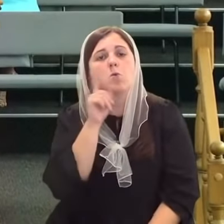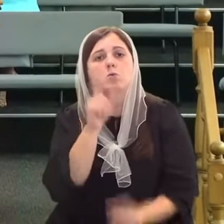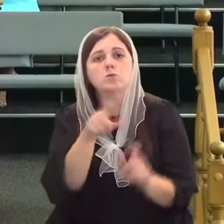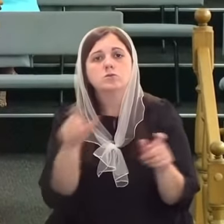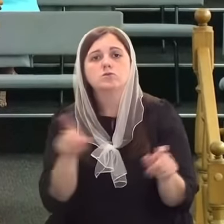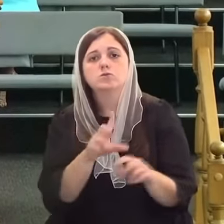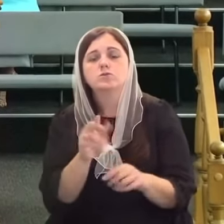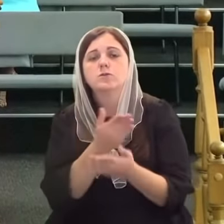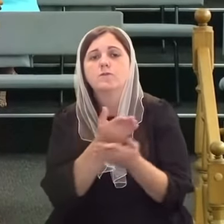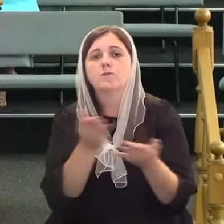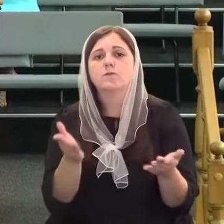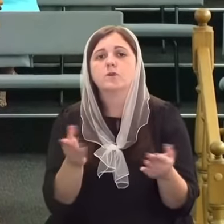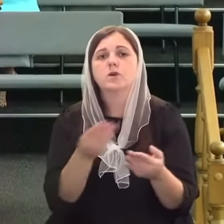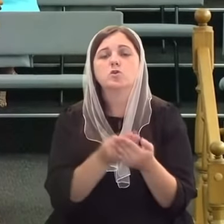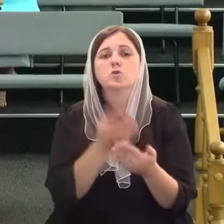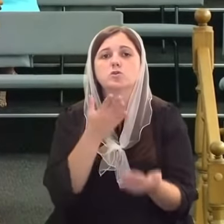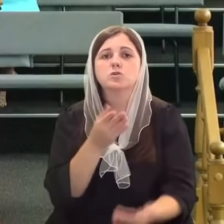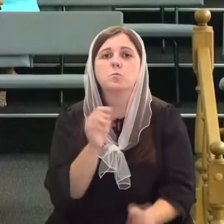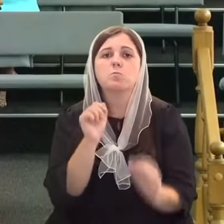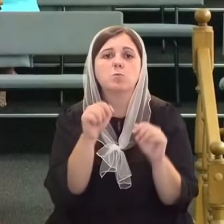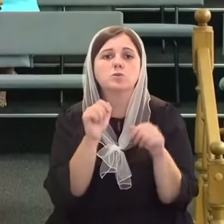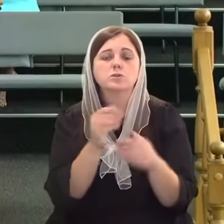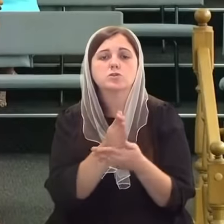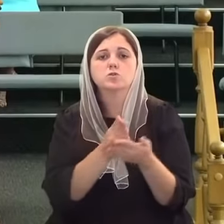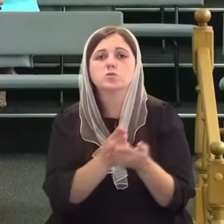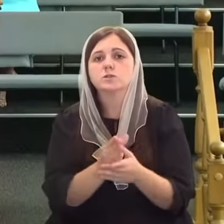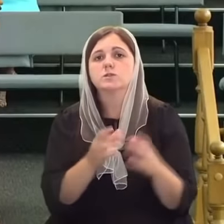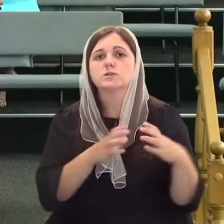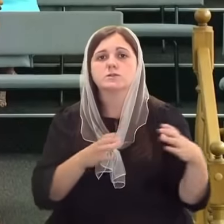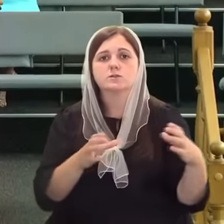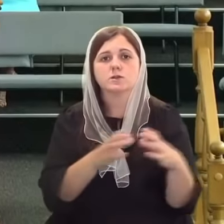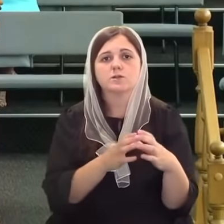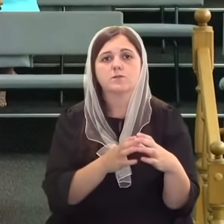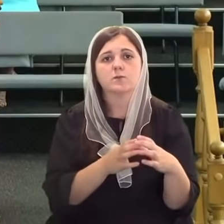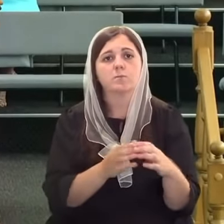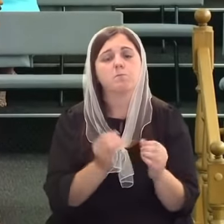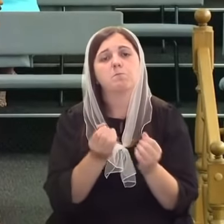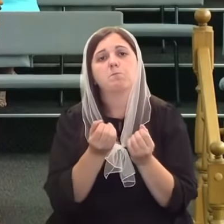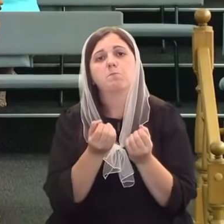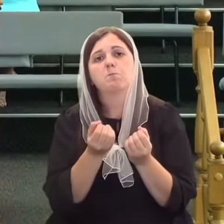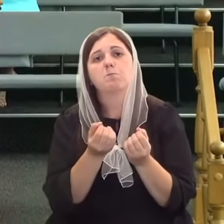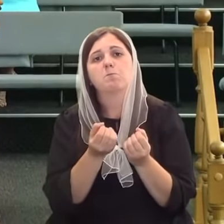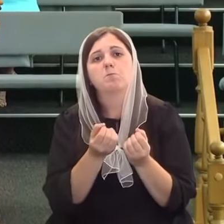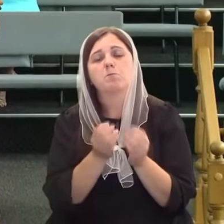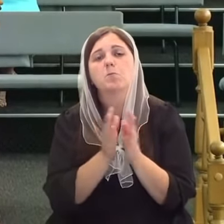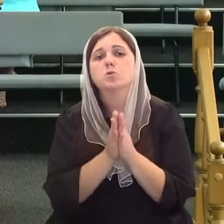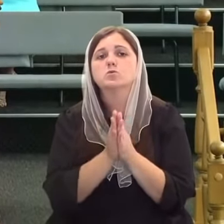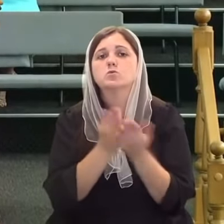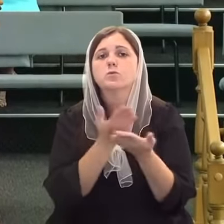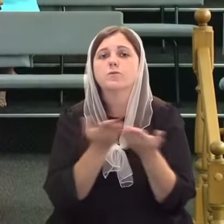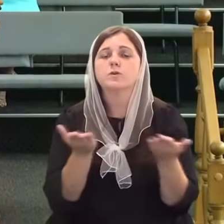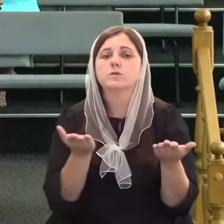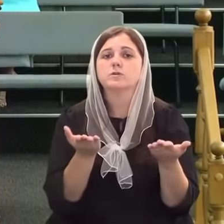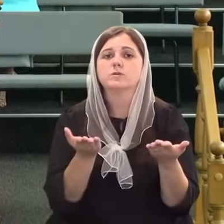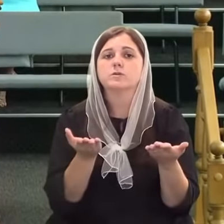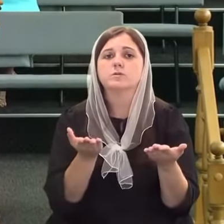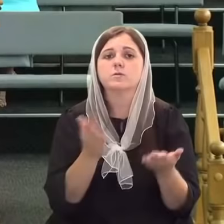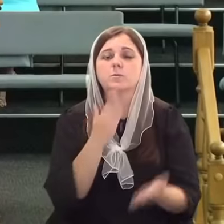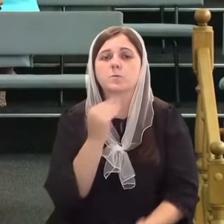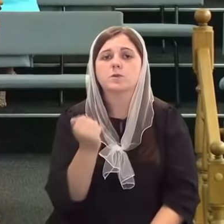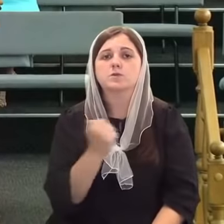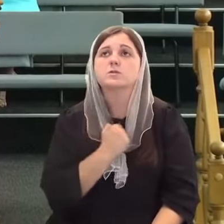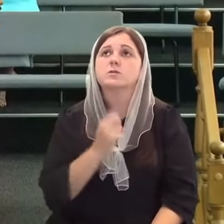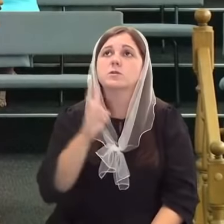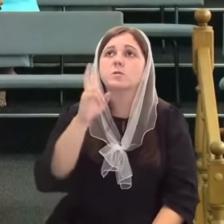вы дорожили возможностью служить в церкви. Пожалуйста, умоляю вас